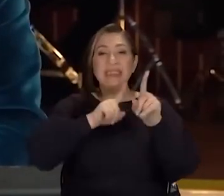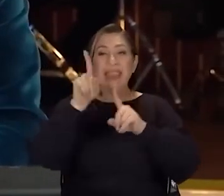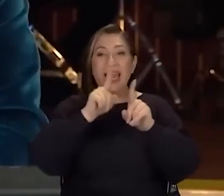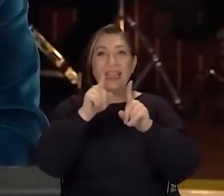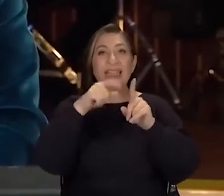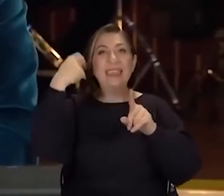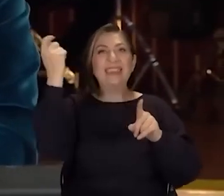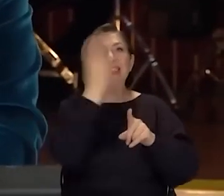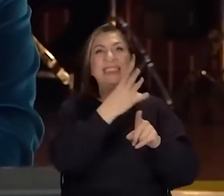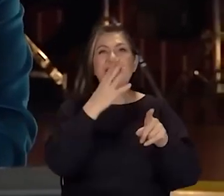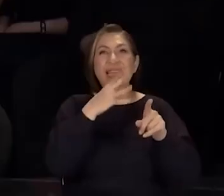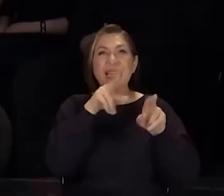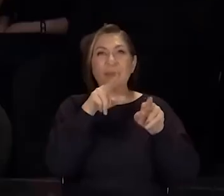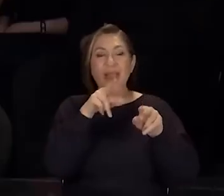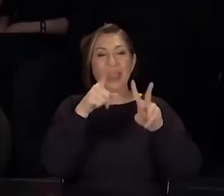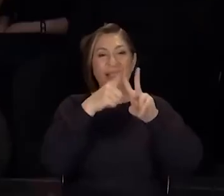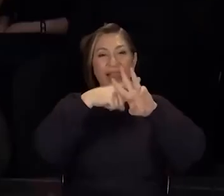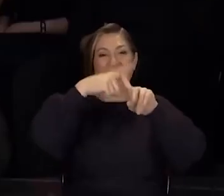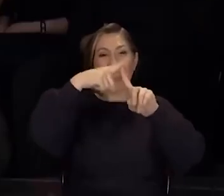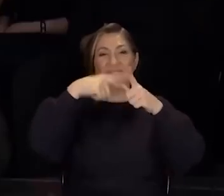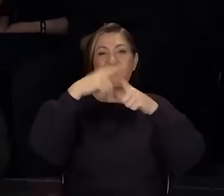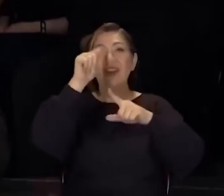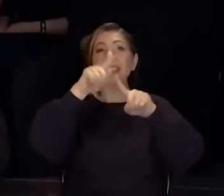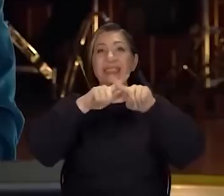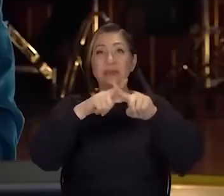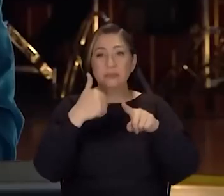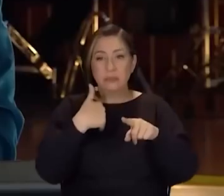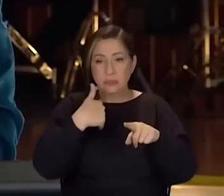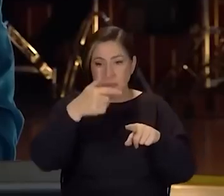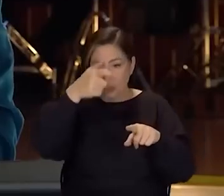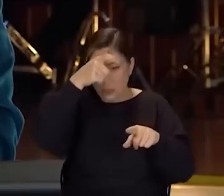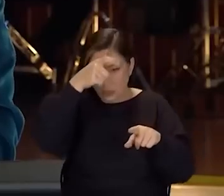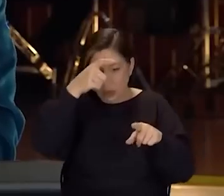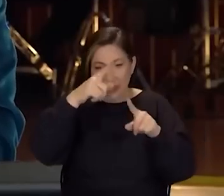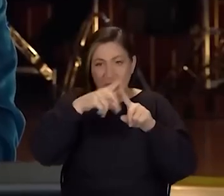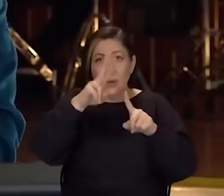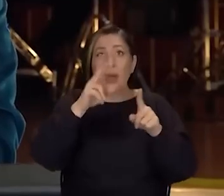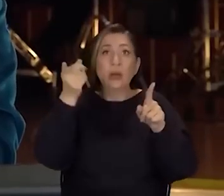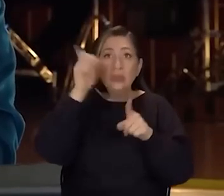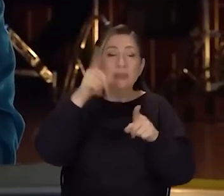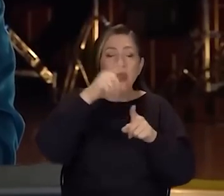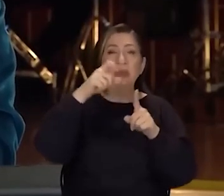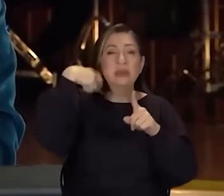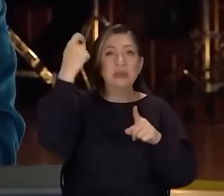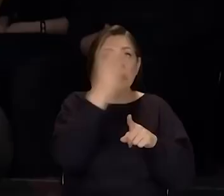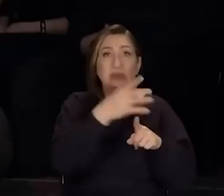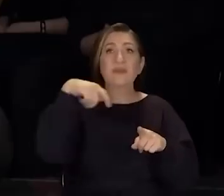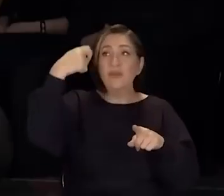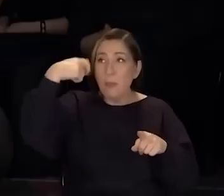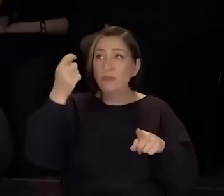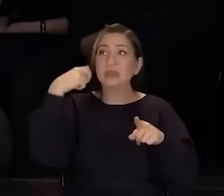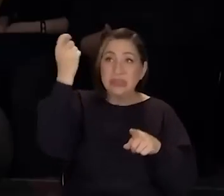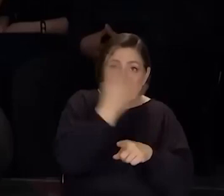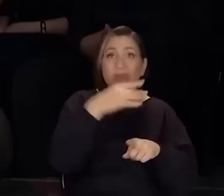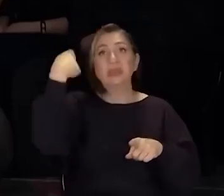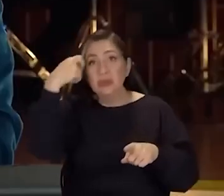dizi kanalları gibi. Hani diyoruz ya Netflix falan, bizim ulusal kanallarımız da Netflix gibi arka arkaya diziler, tabii, filmler. Ondan